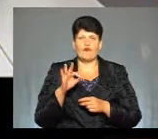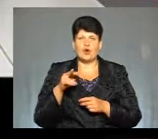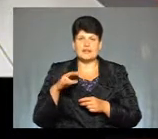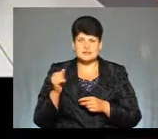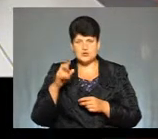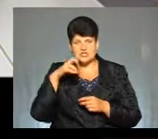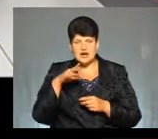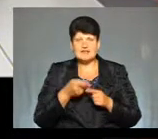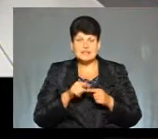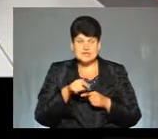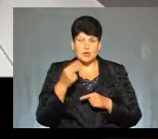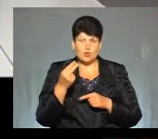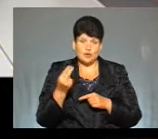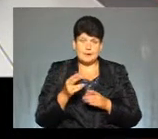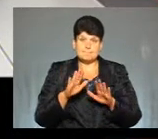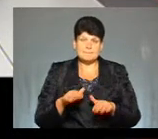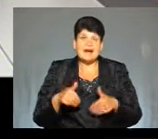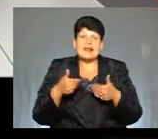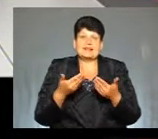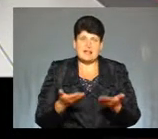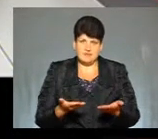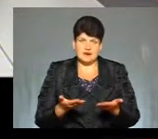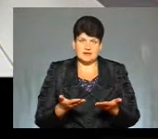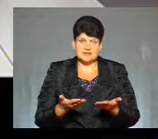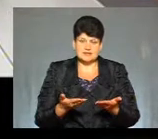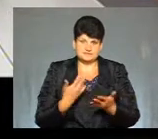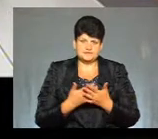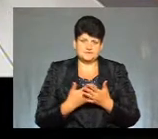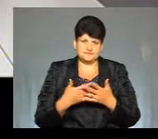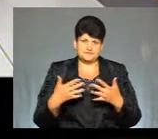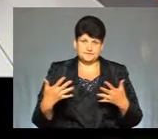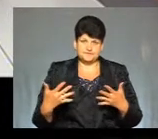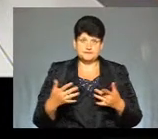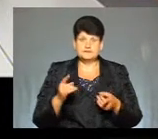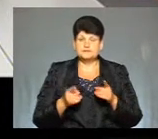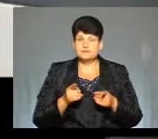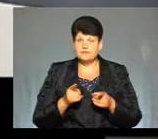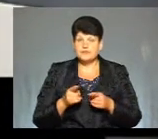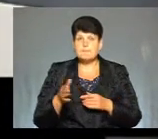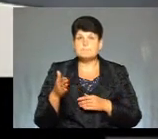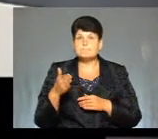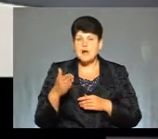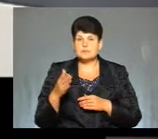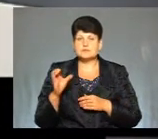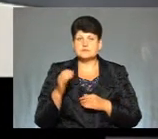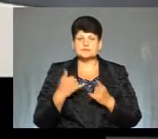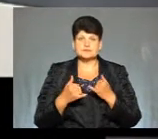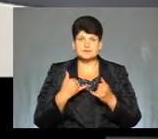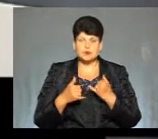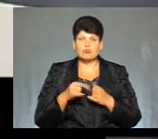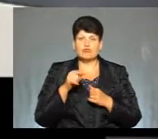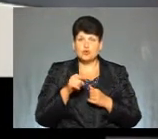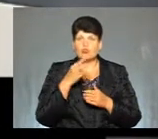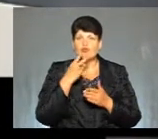кольори в якійсь мірі передавалися певні символи. Насправді прапор, жовто-блакитний прапор, в тому